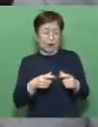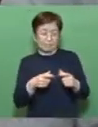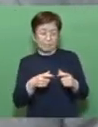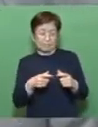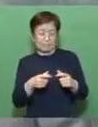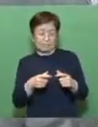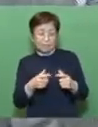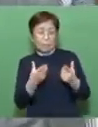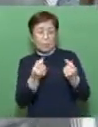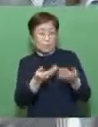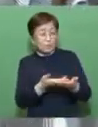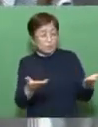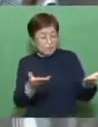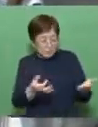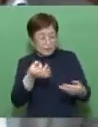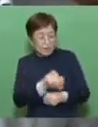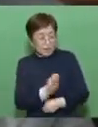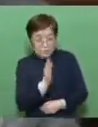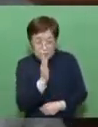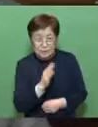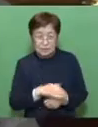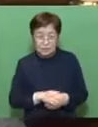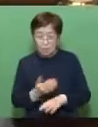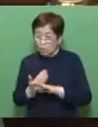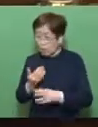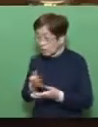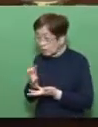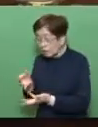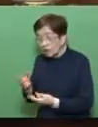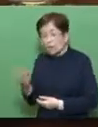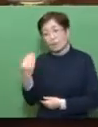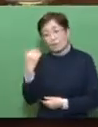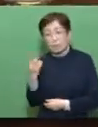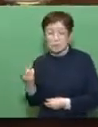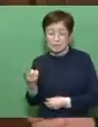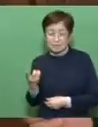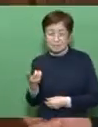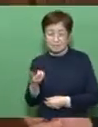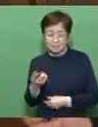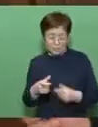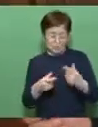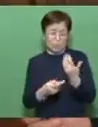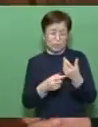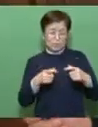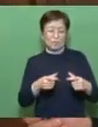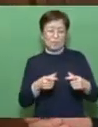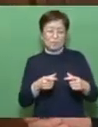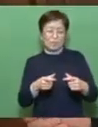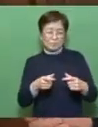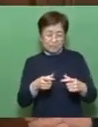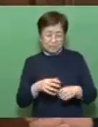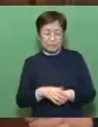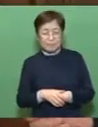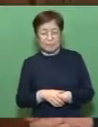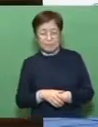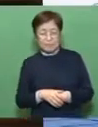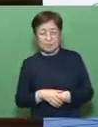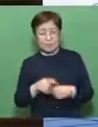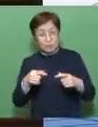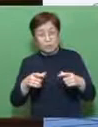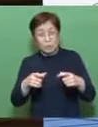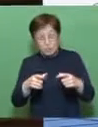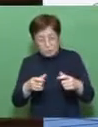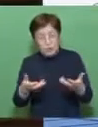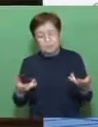買い物してくださいはいはいそれ以外の商店街では買えませんよというポイント授業なんですねはいはいはいでこれをですね